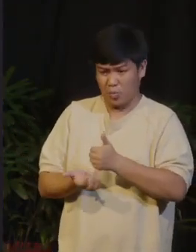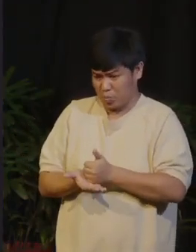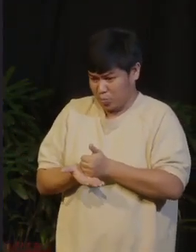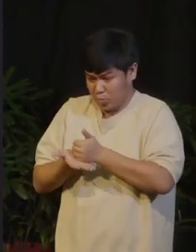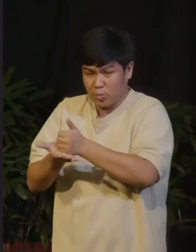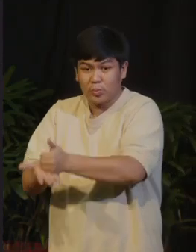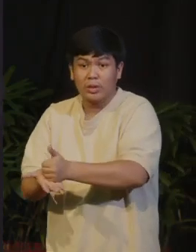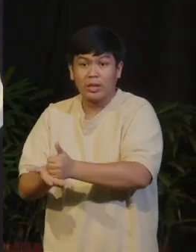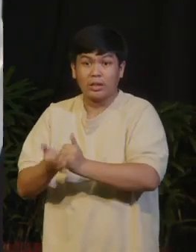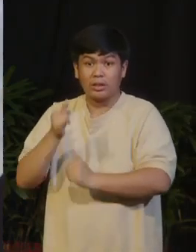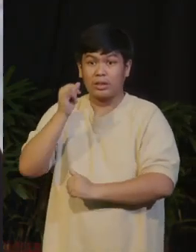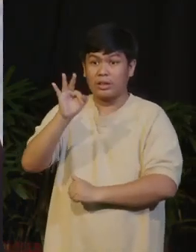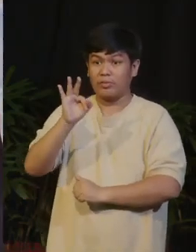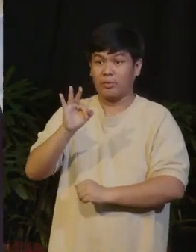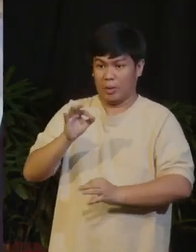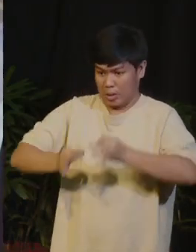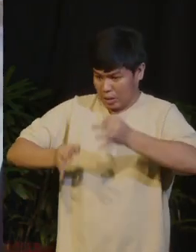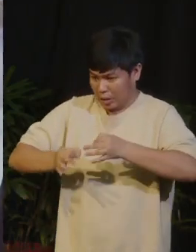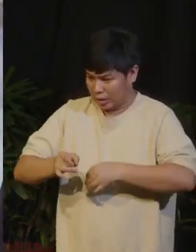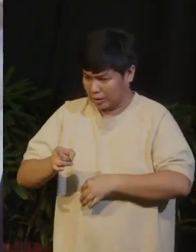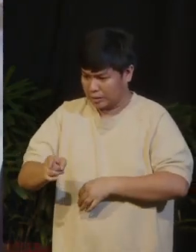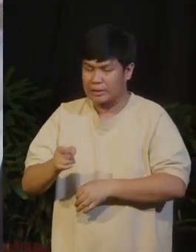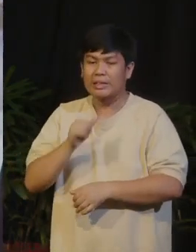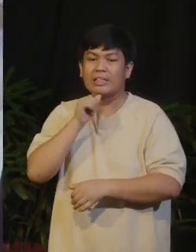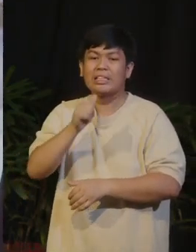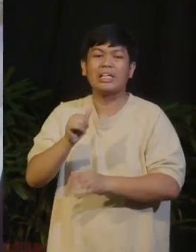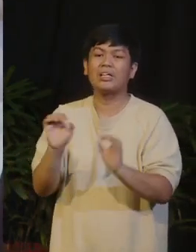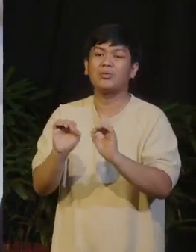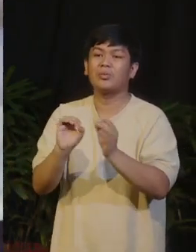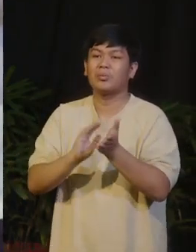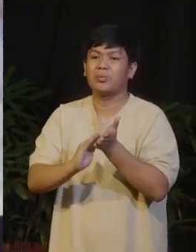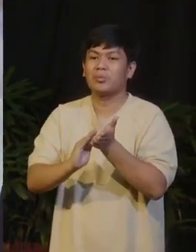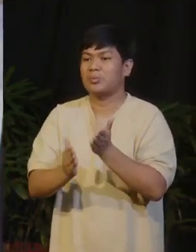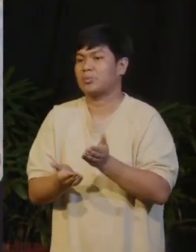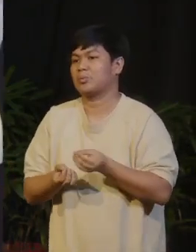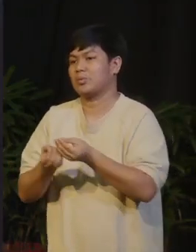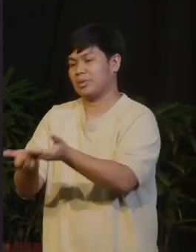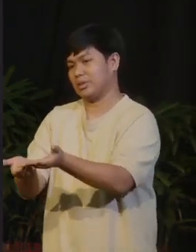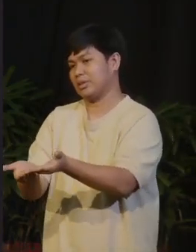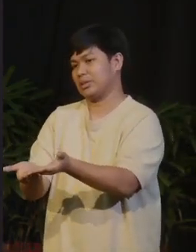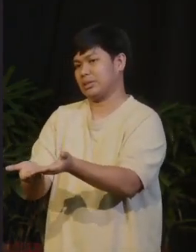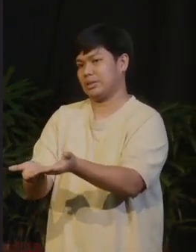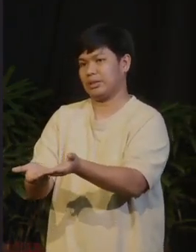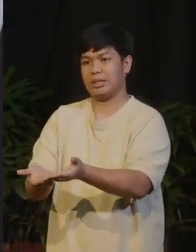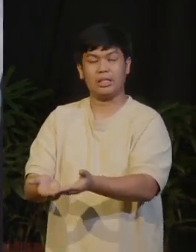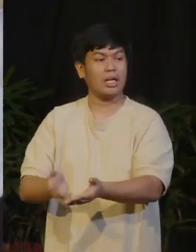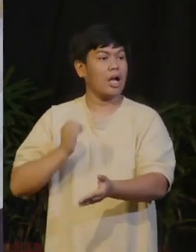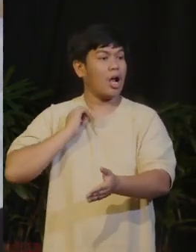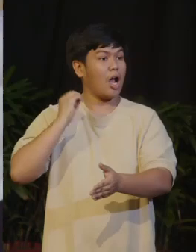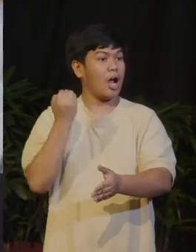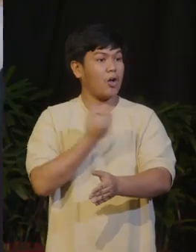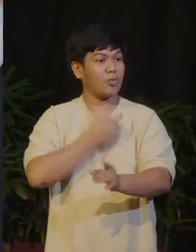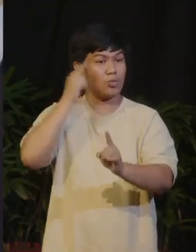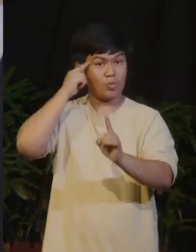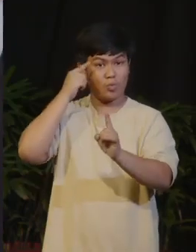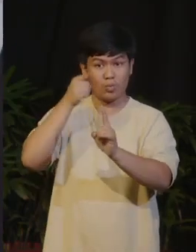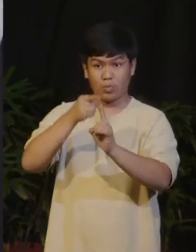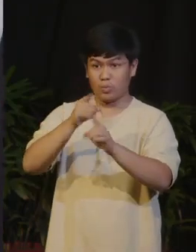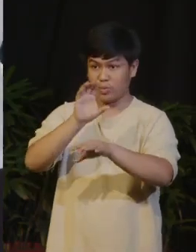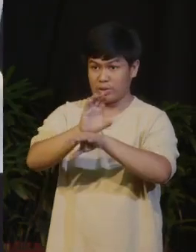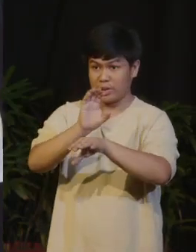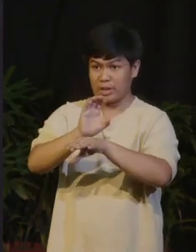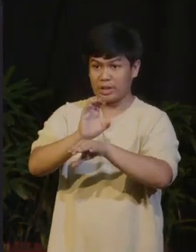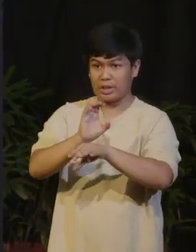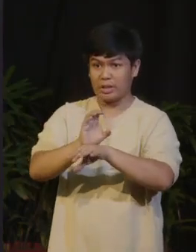ang ating panghuhusga ay hindi mapagpatawad. Sapagkat ang objective ng church discipline, mga kapatid, ay